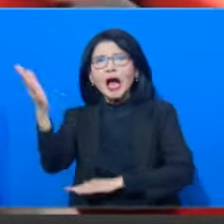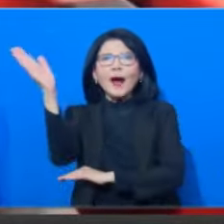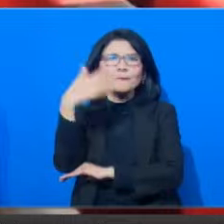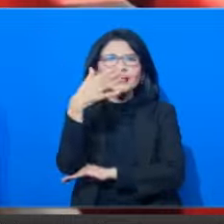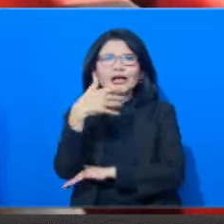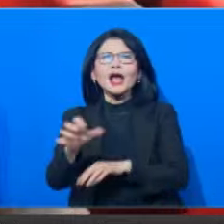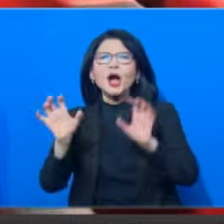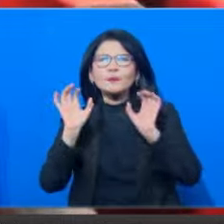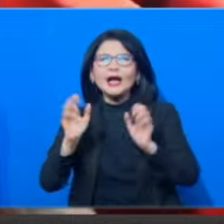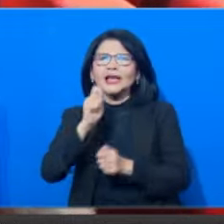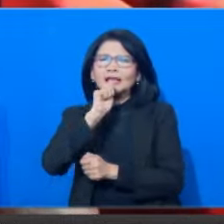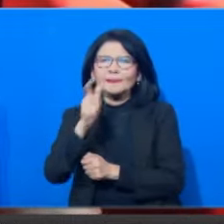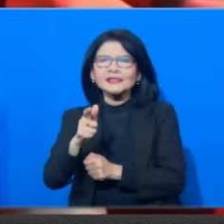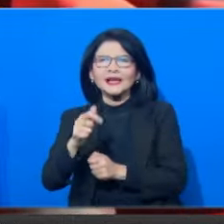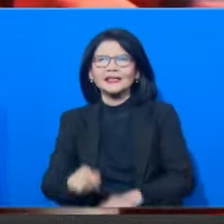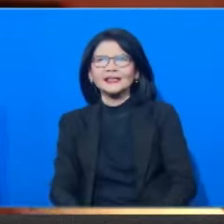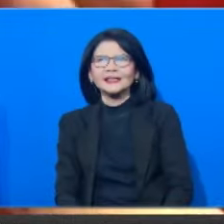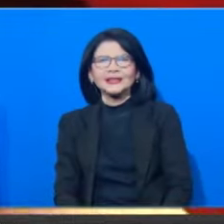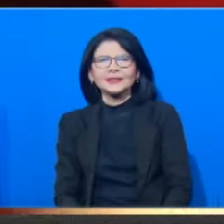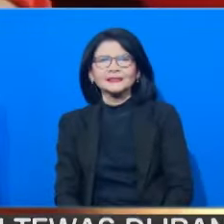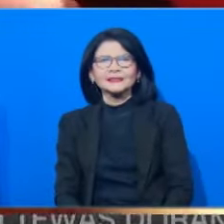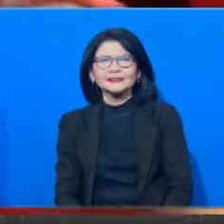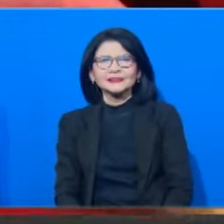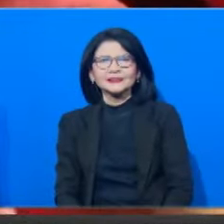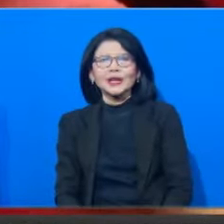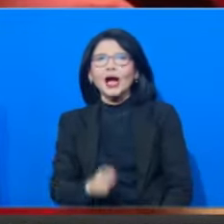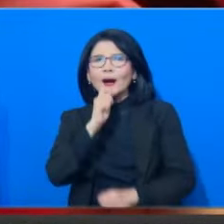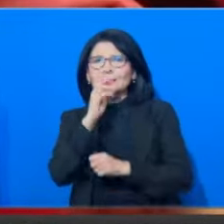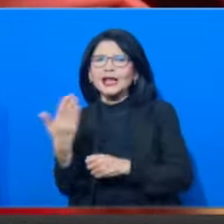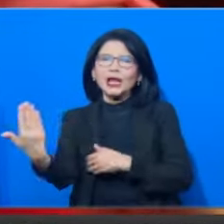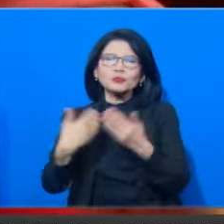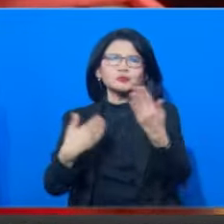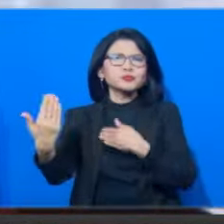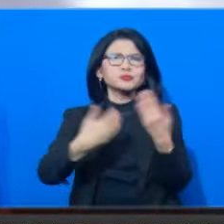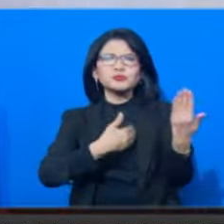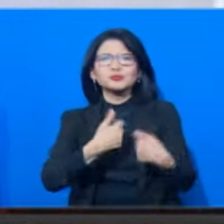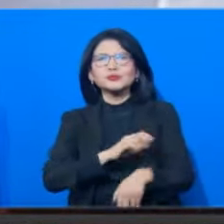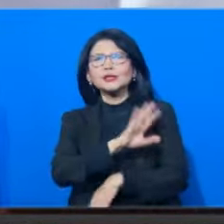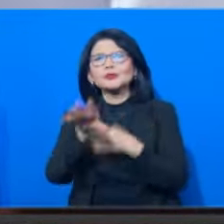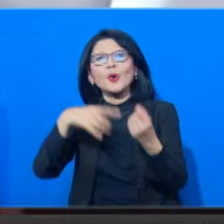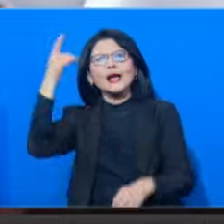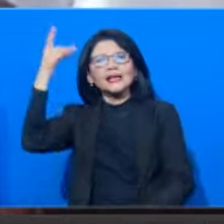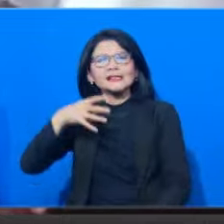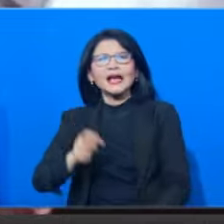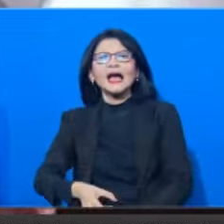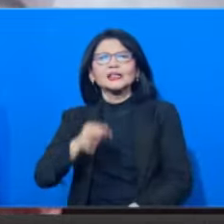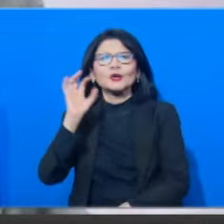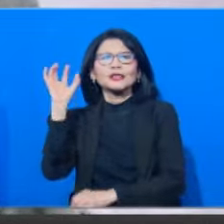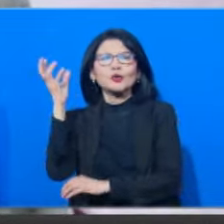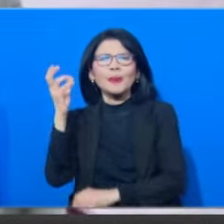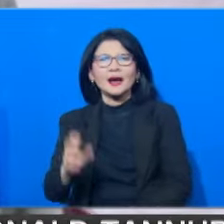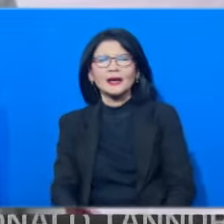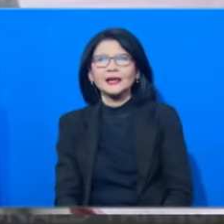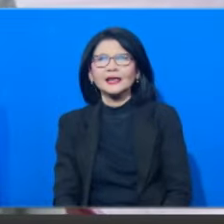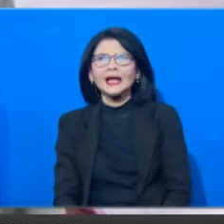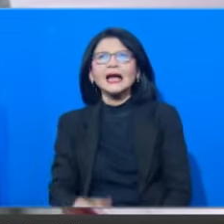umbul-umbul dari rumah produksi di Kelurahan Kaliwungu ini berdatangan dari seluruh desa yang ada di Kabupaten Jombang. Dan